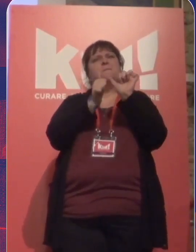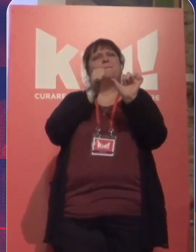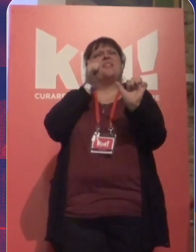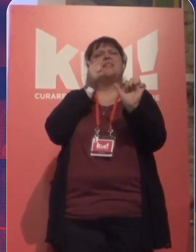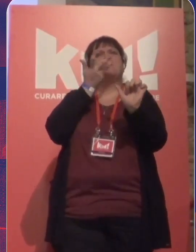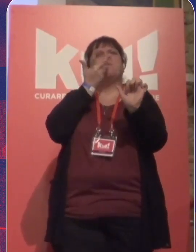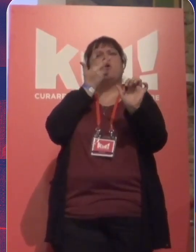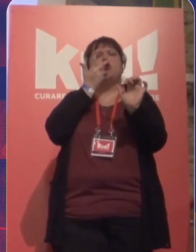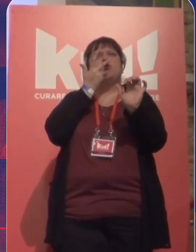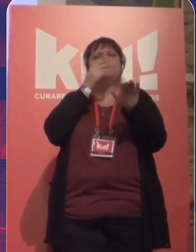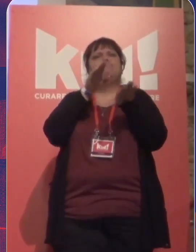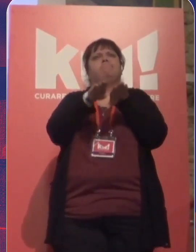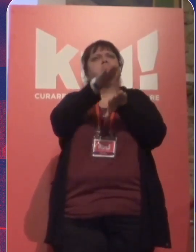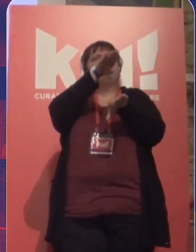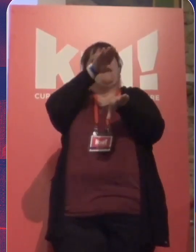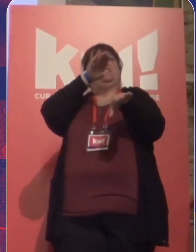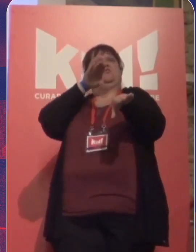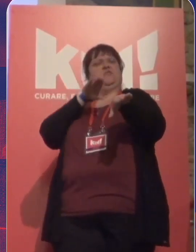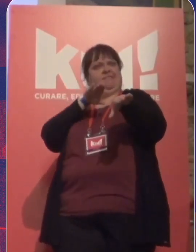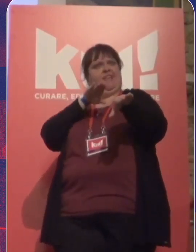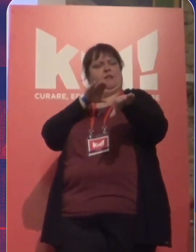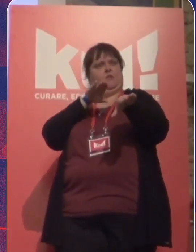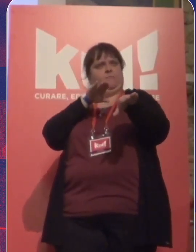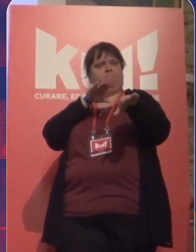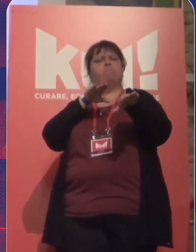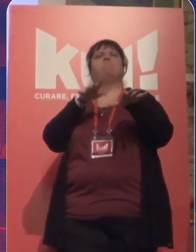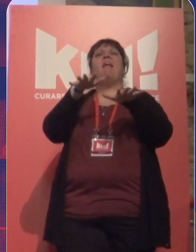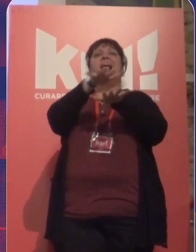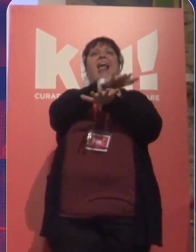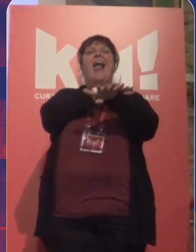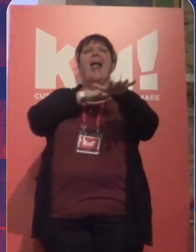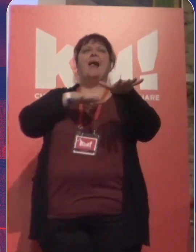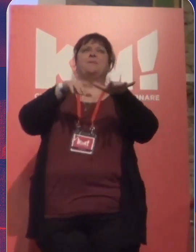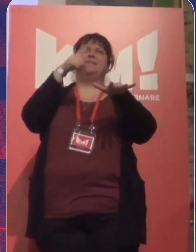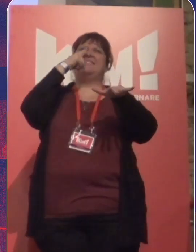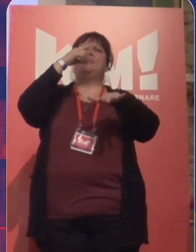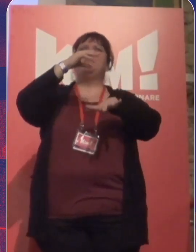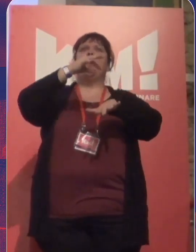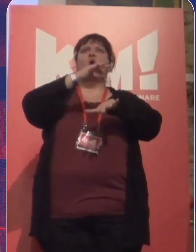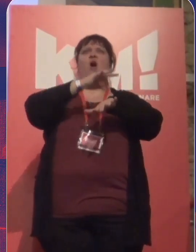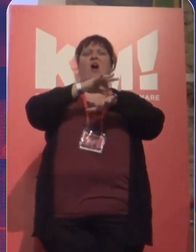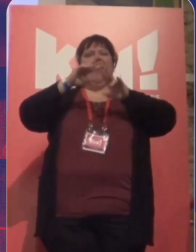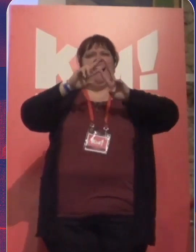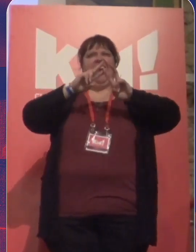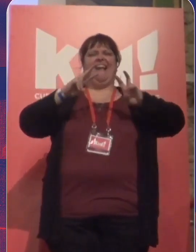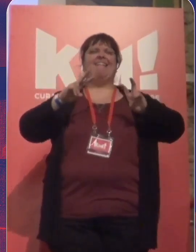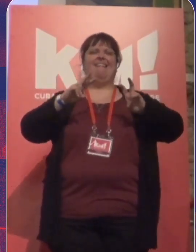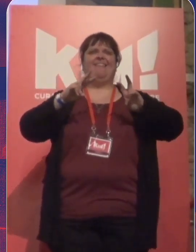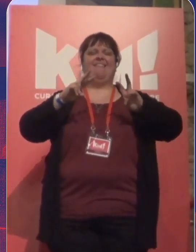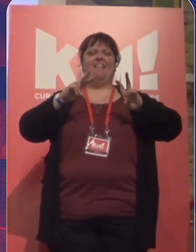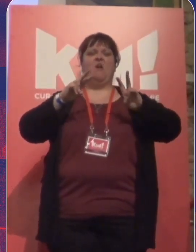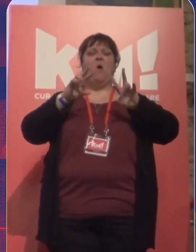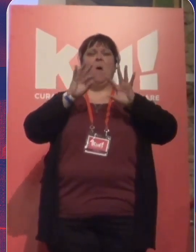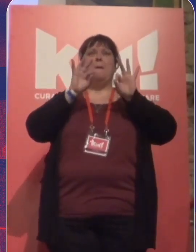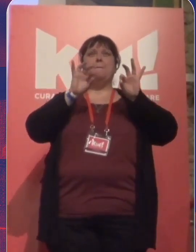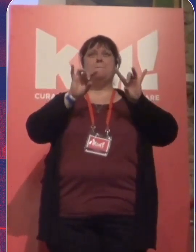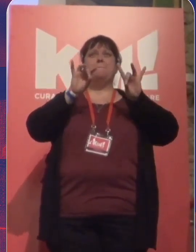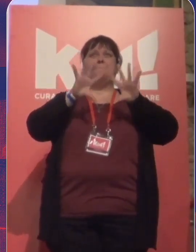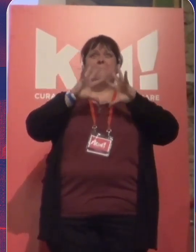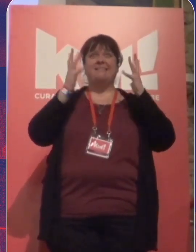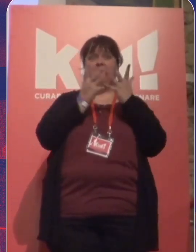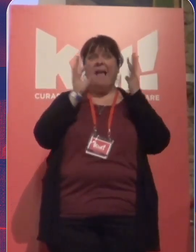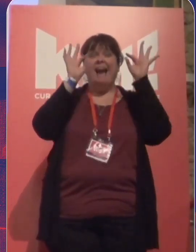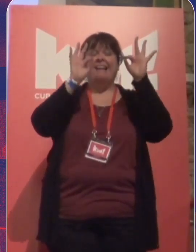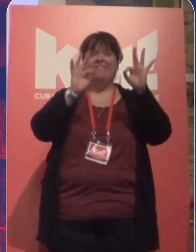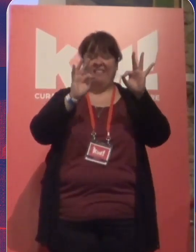sfondo in cui è avvenuto lo sfondo clinico quantomeno in cui è avvenuta l'epidemia io l'ho riassunto